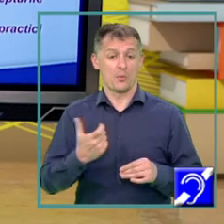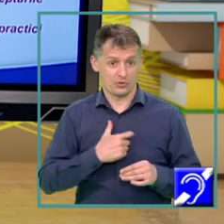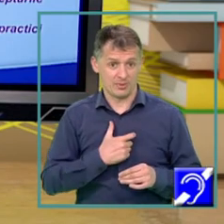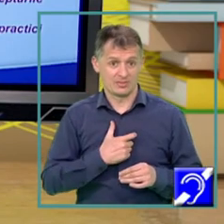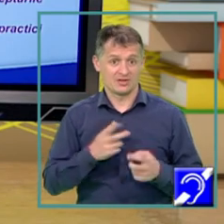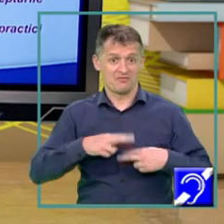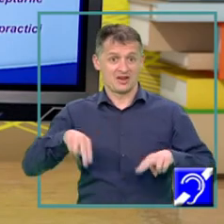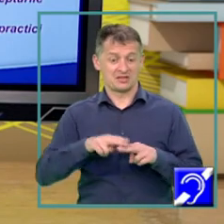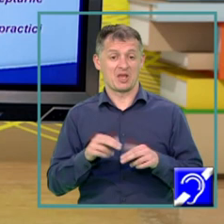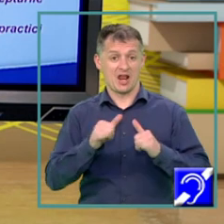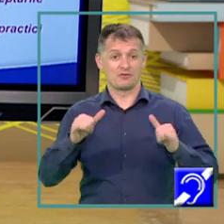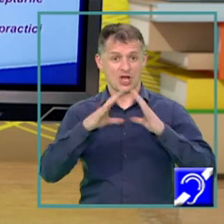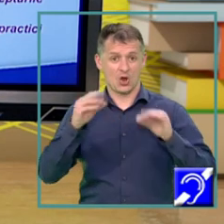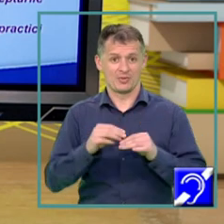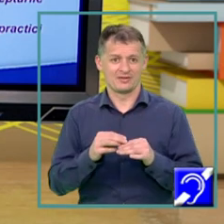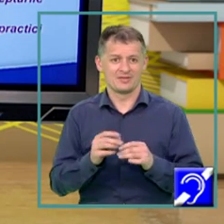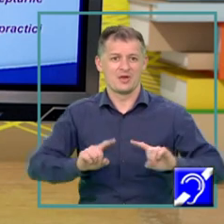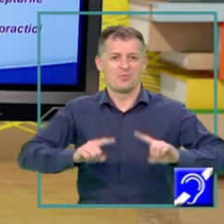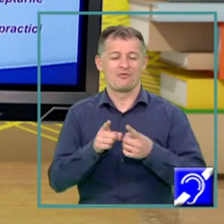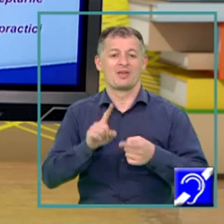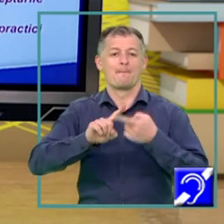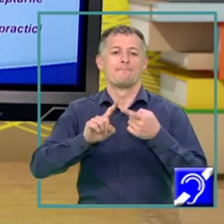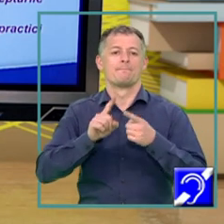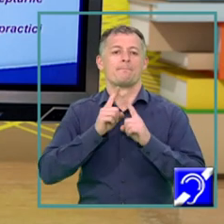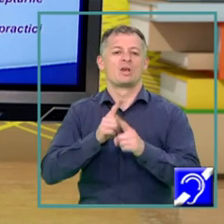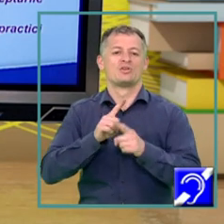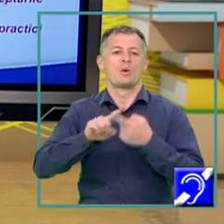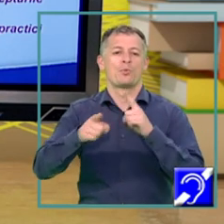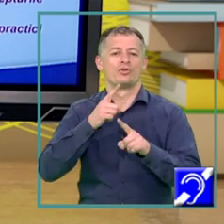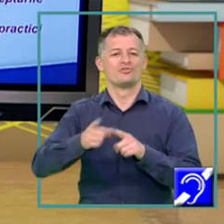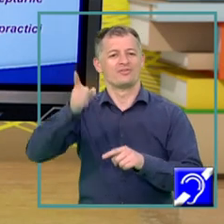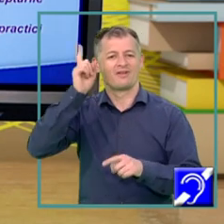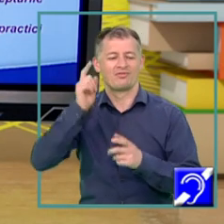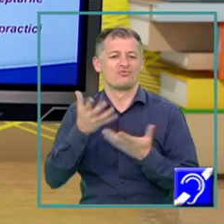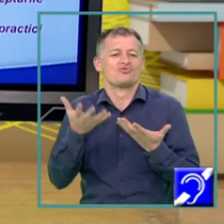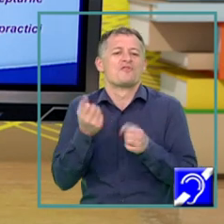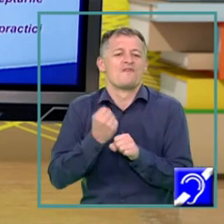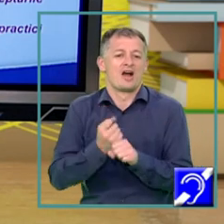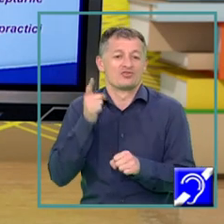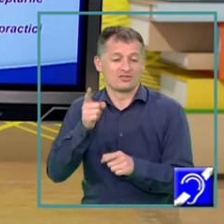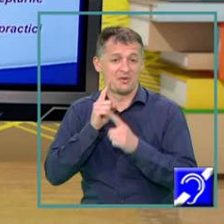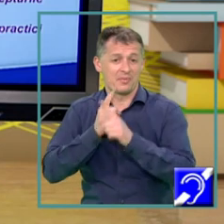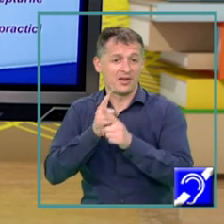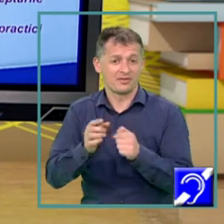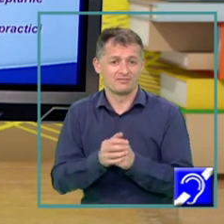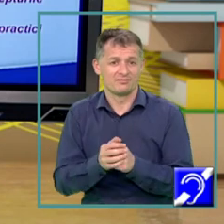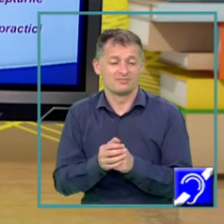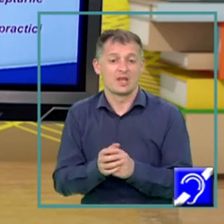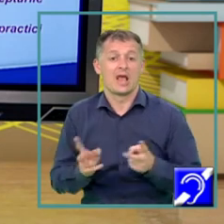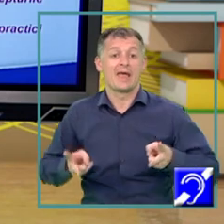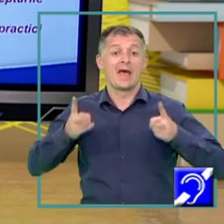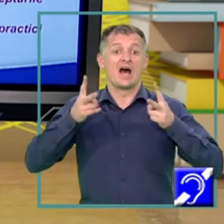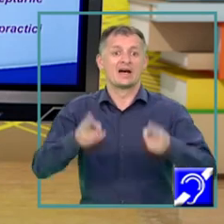evoluția României este determinată de practici politice totalitare. Deoarece ce fac aceste practici?